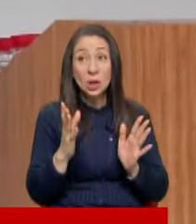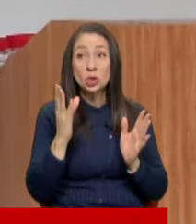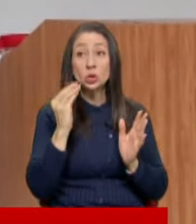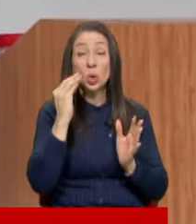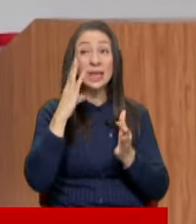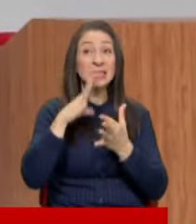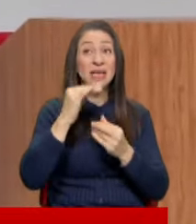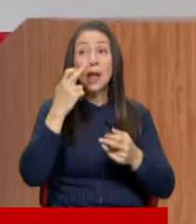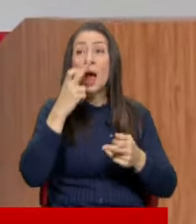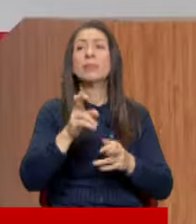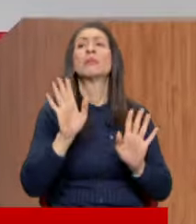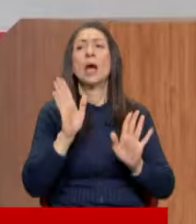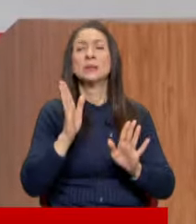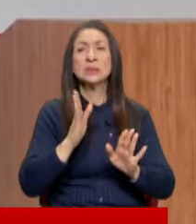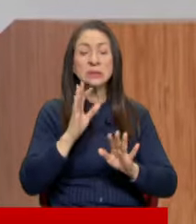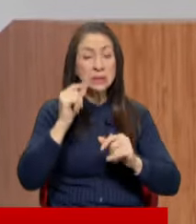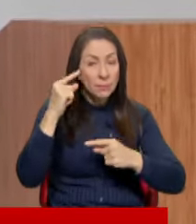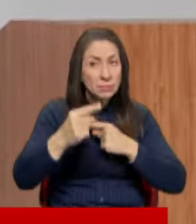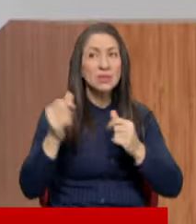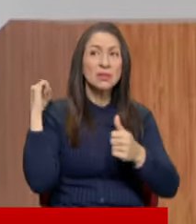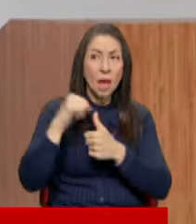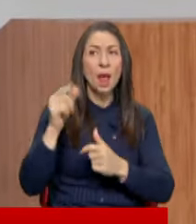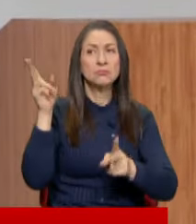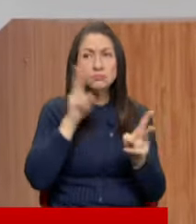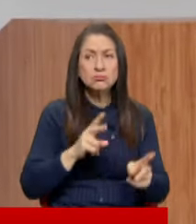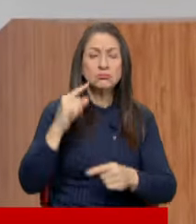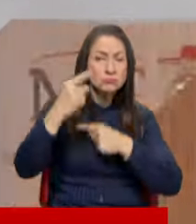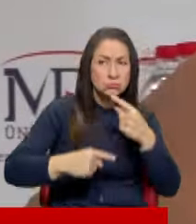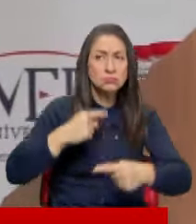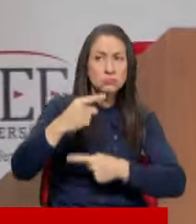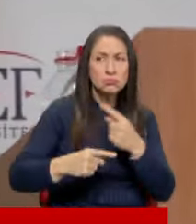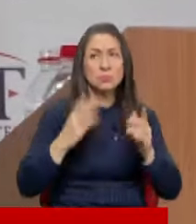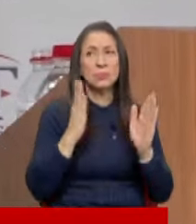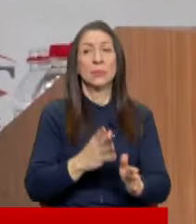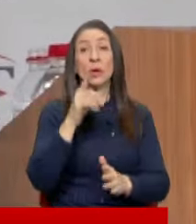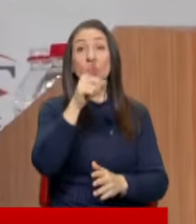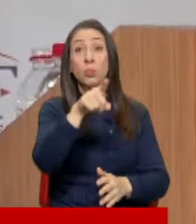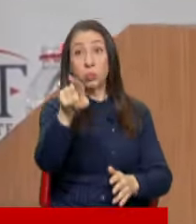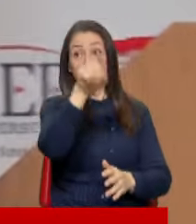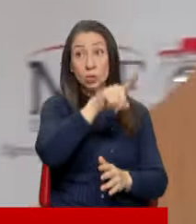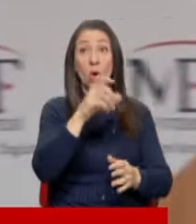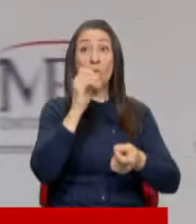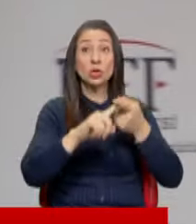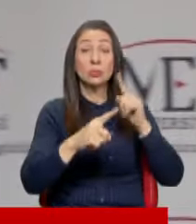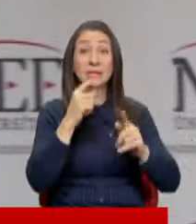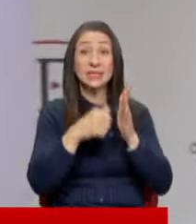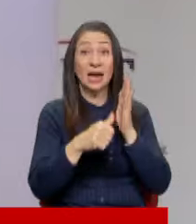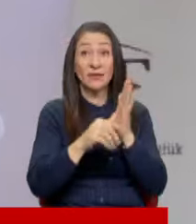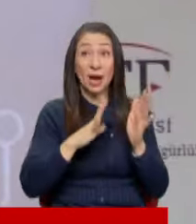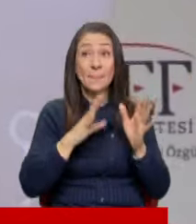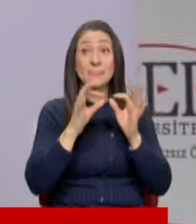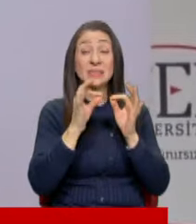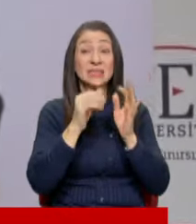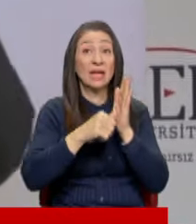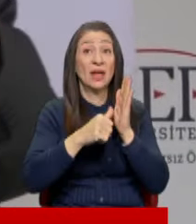insanı aldatmayan tekerrür eden olaylar meydana geliyor zaten burada Osmanlı tarihi var Bizans